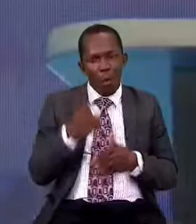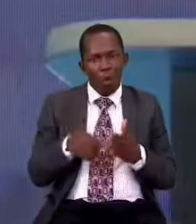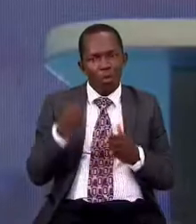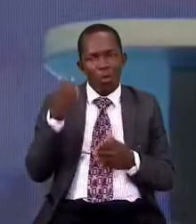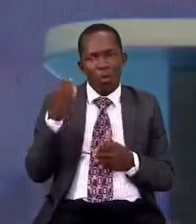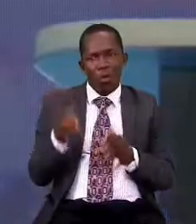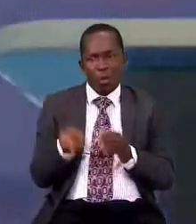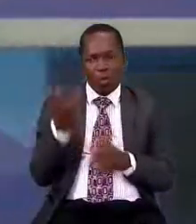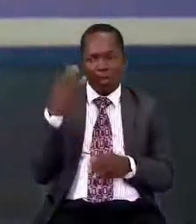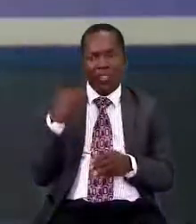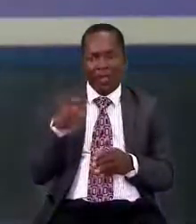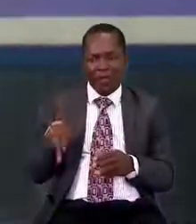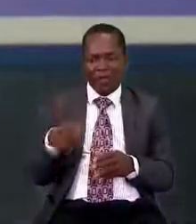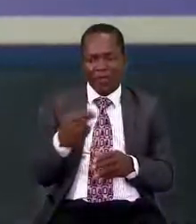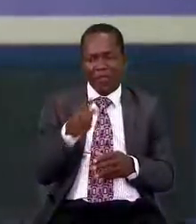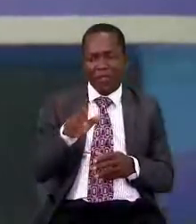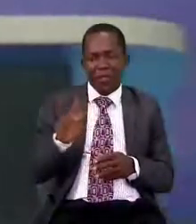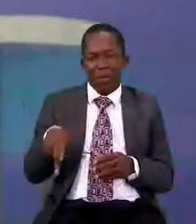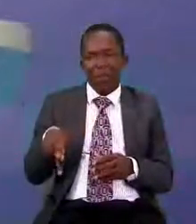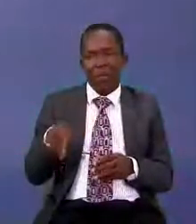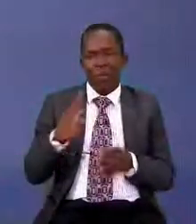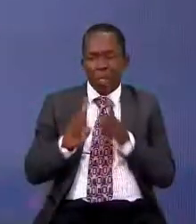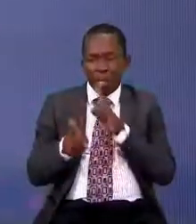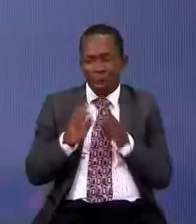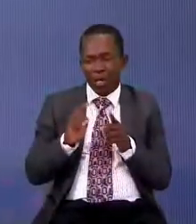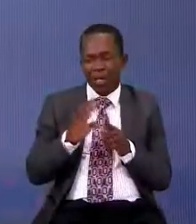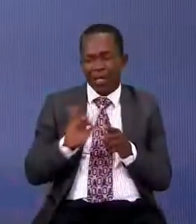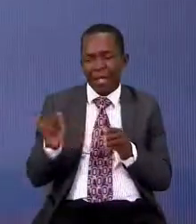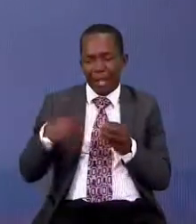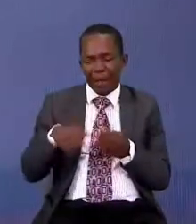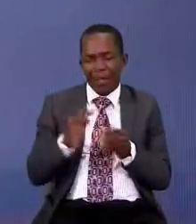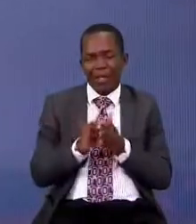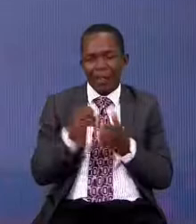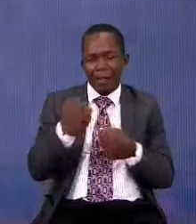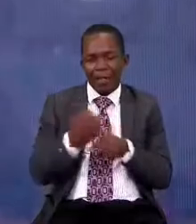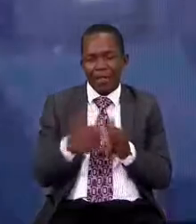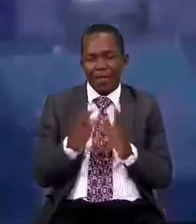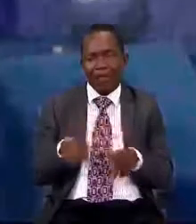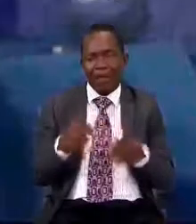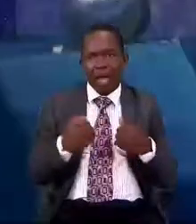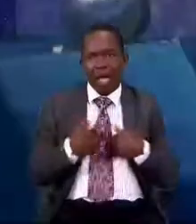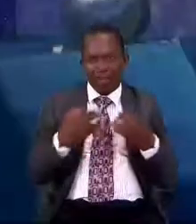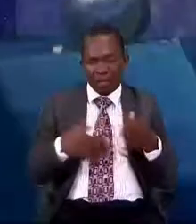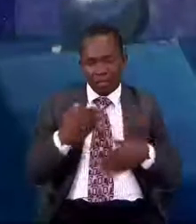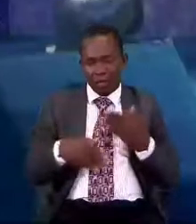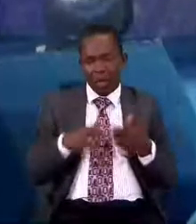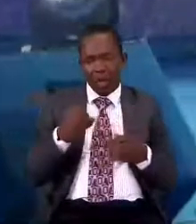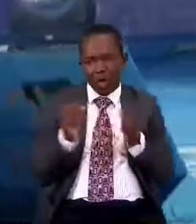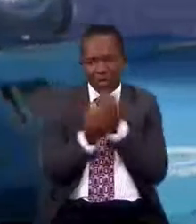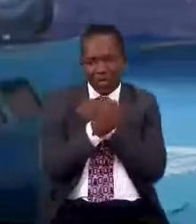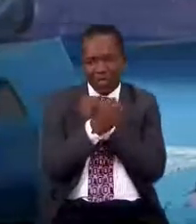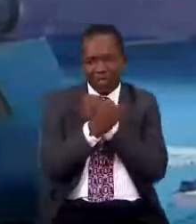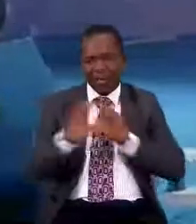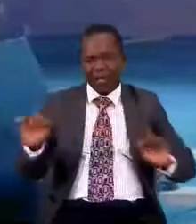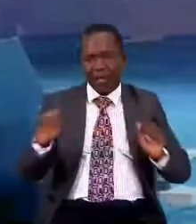Qui leur a donné la joie de guérison? Qui leur a donné la joie de délivrance? qui leur a donné la joie de libération,